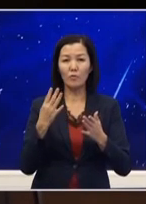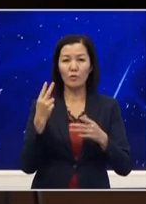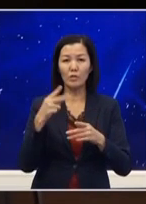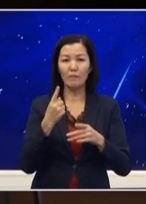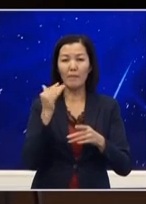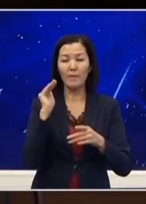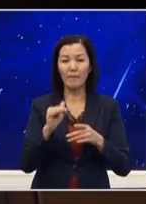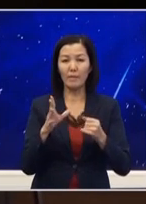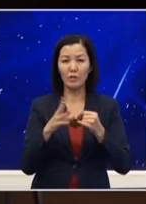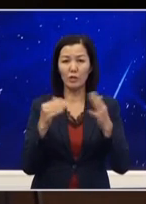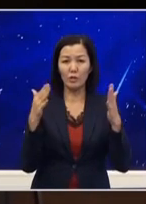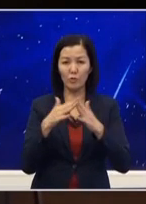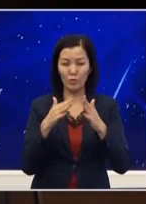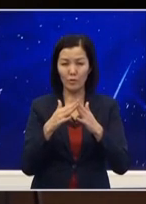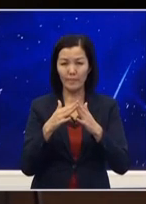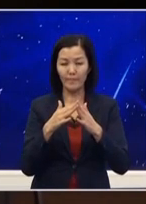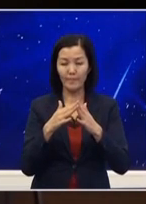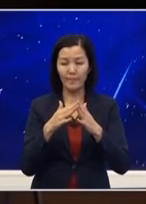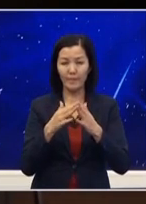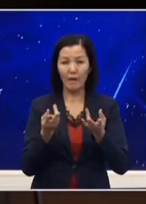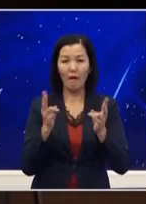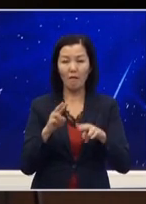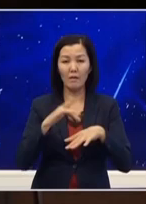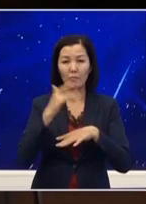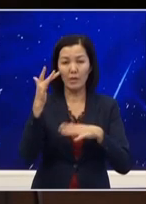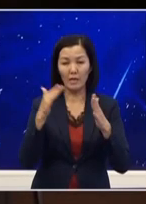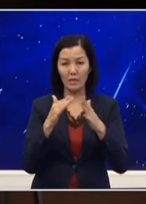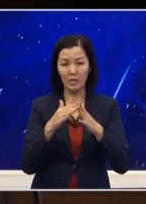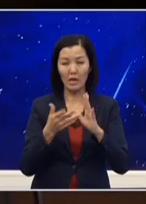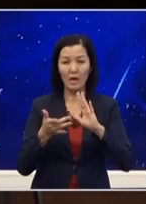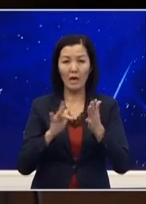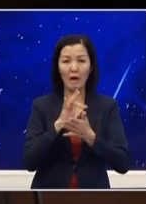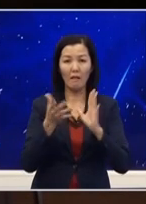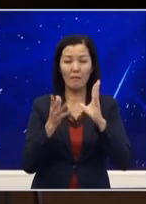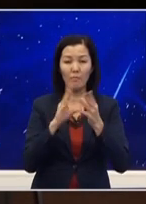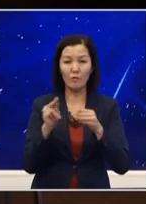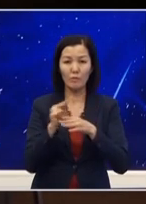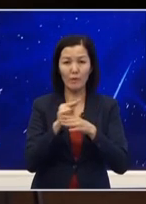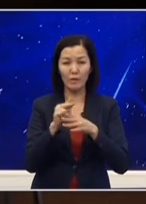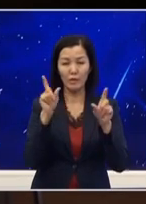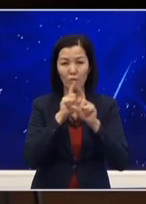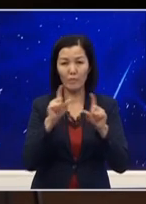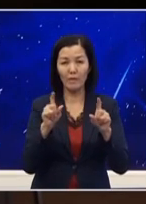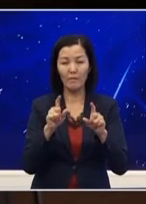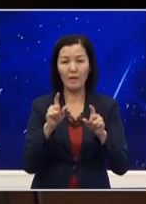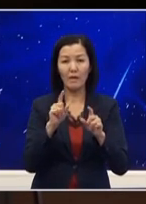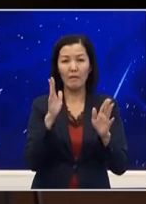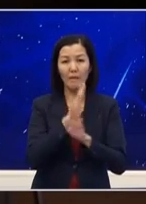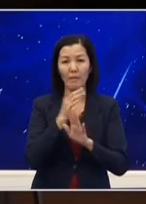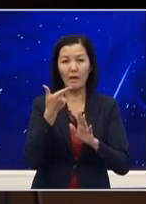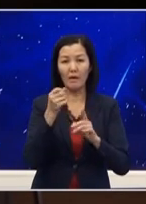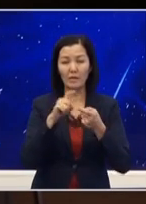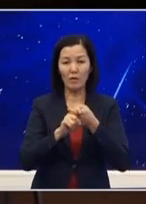21 мыңнан астамы бұл бізде жеке сектор тұрғын үйлер. Қазіргі таңда қала бойынша монтаждау мекемелері, яғни табиғи газға қосылатын